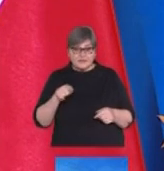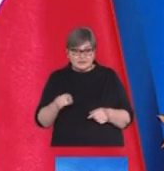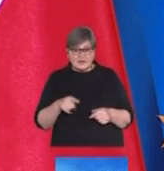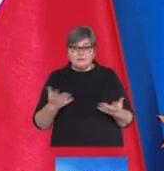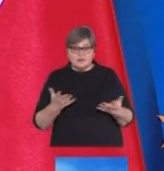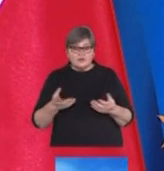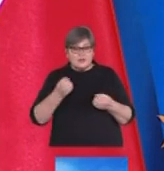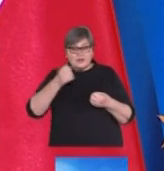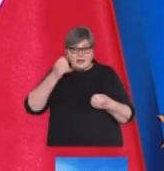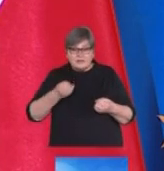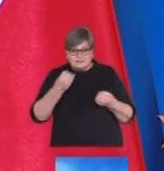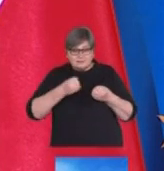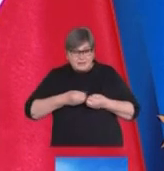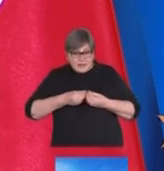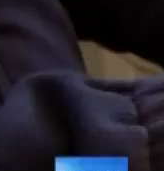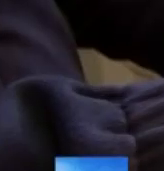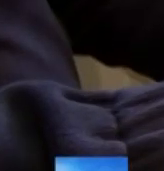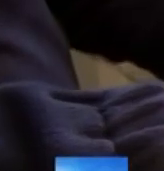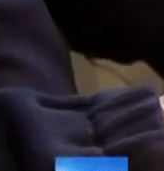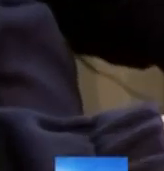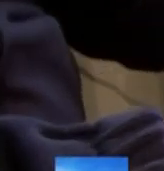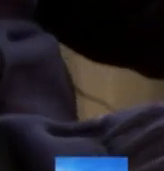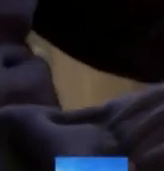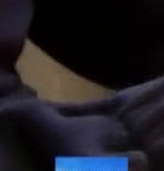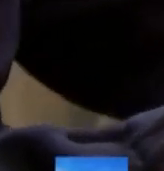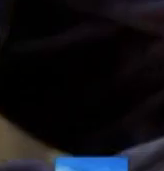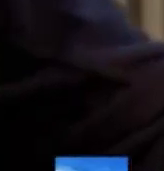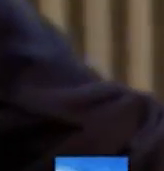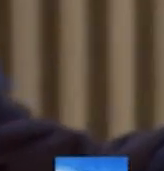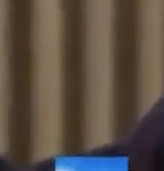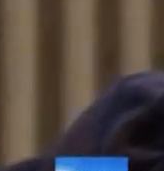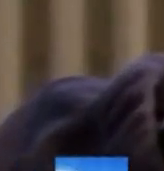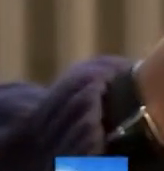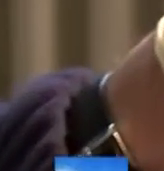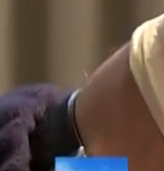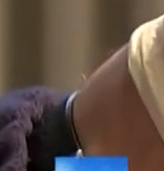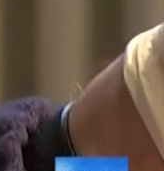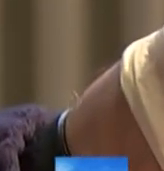największe ogniska choroby. Za wsparcie Polsce podziękował premier Słowacji.